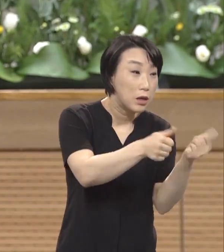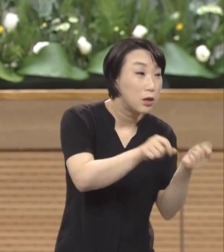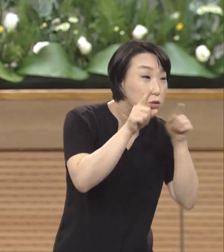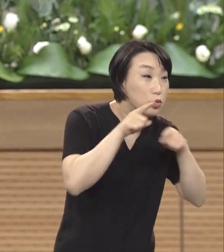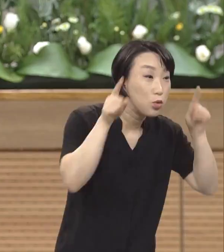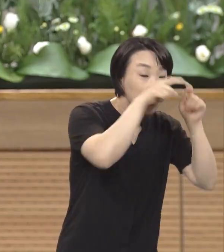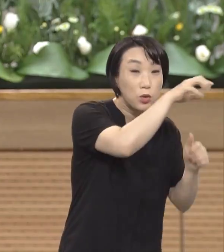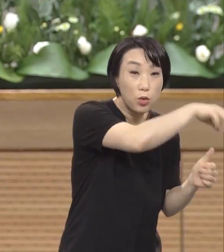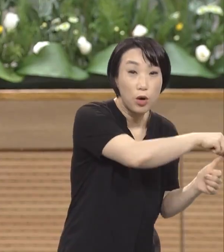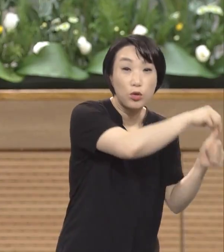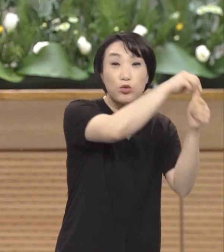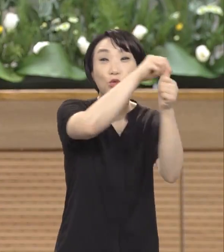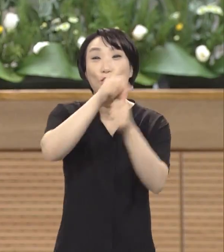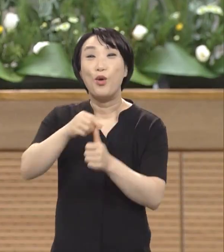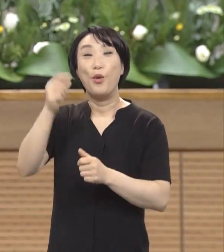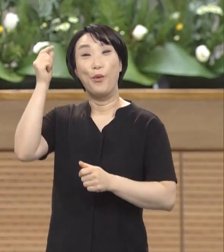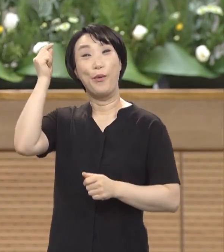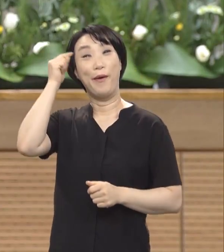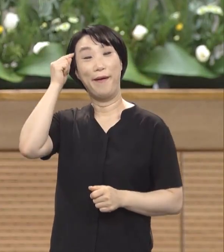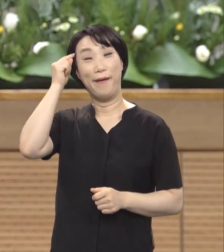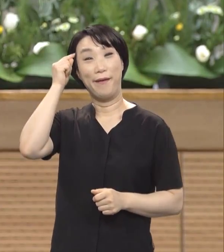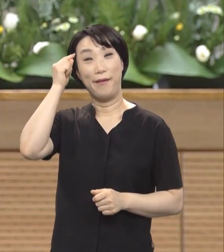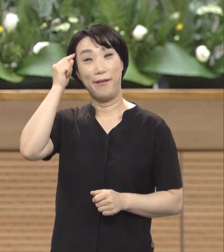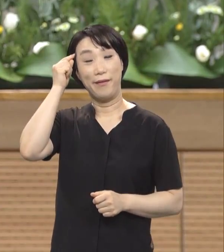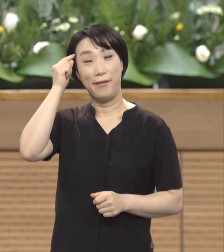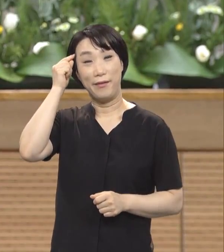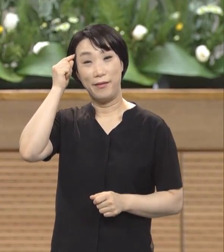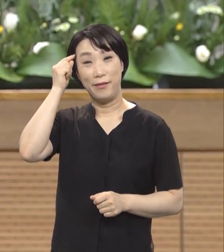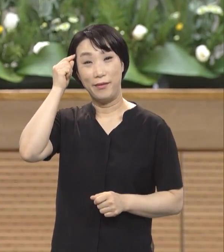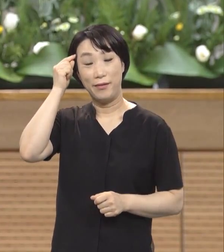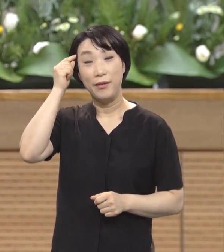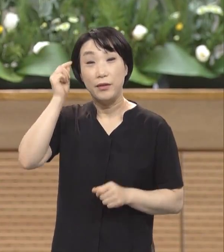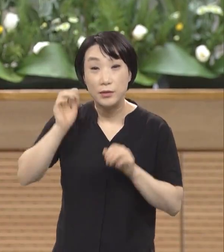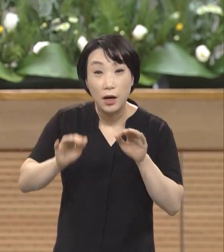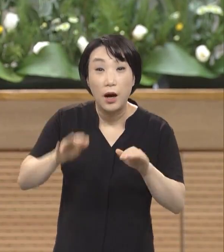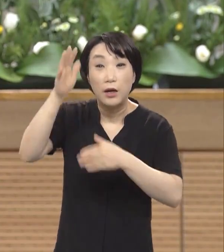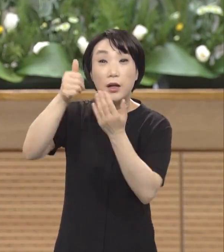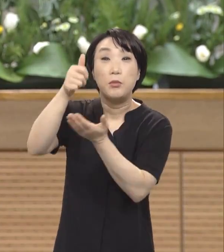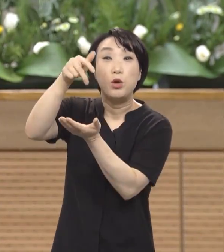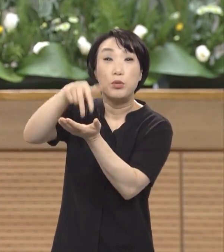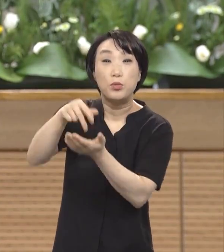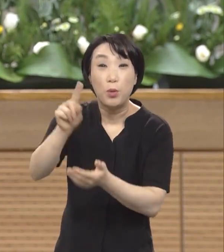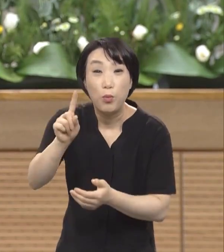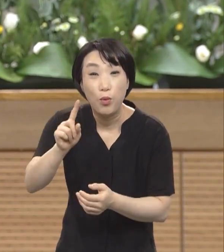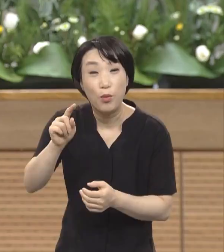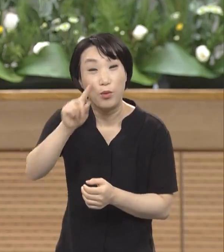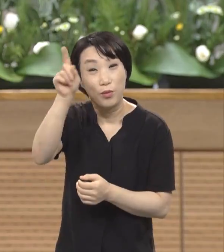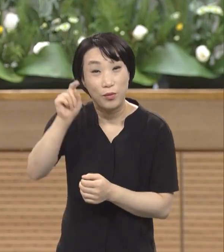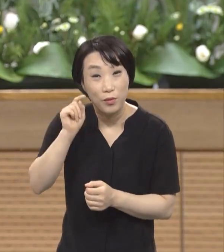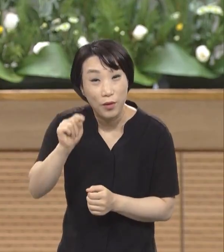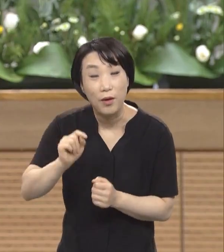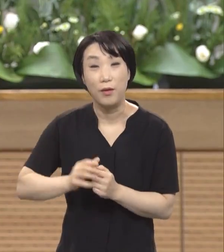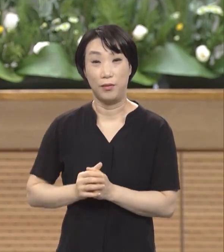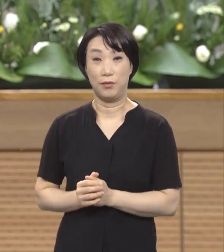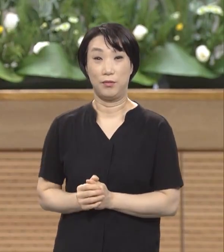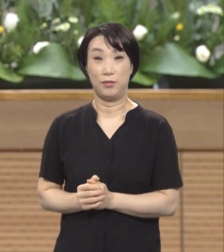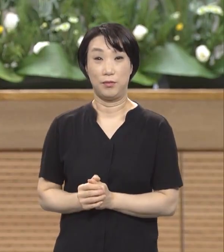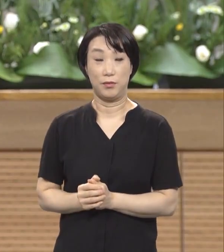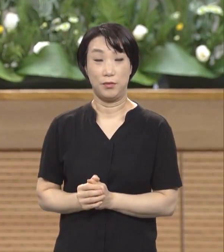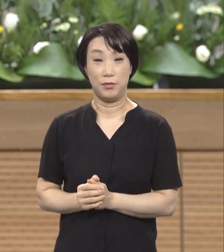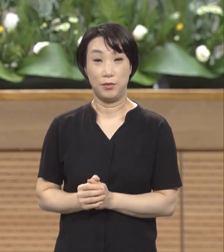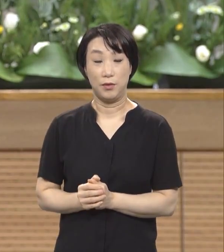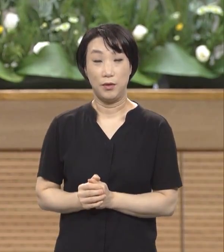지옥에서 구원해야 했더냐. 하나님은 어떤 사정을 가졌기에